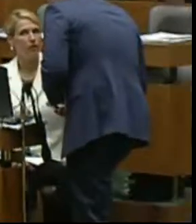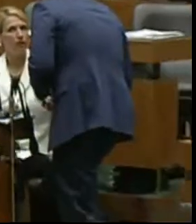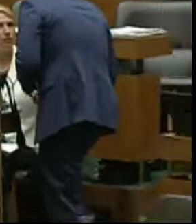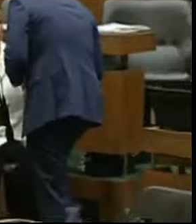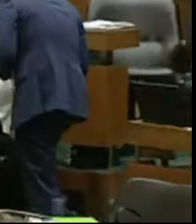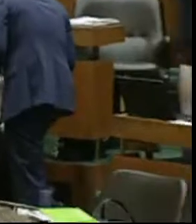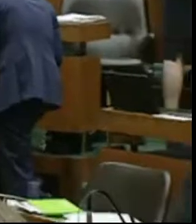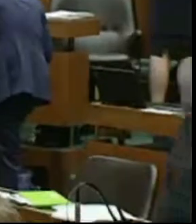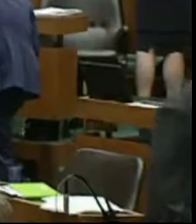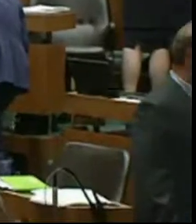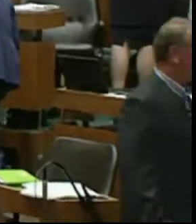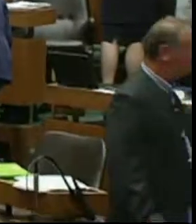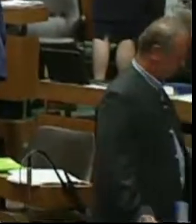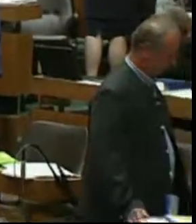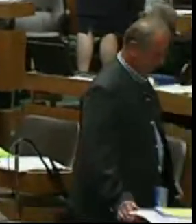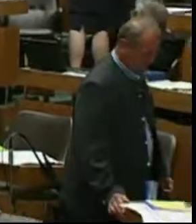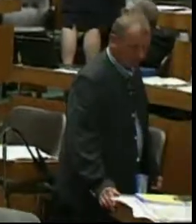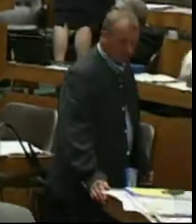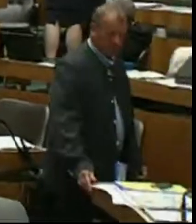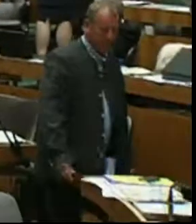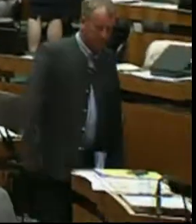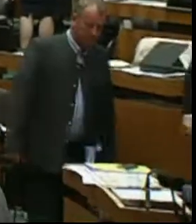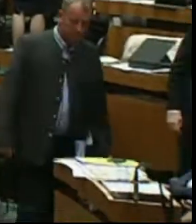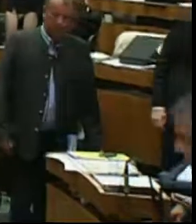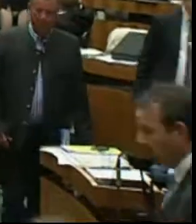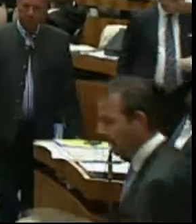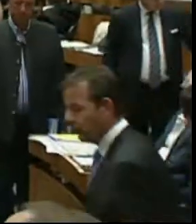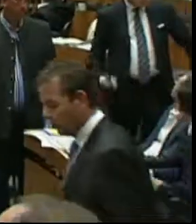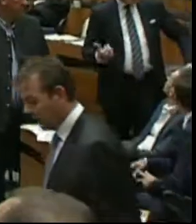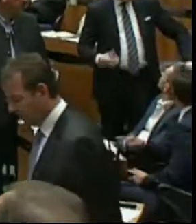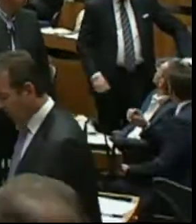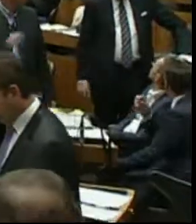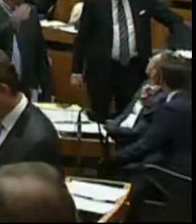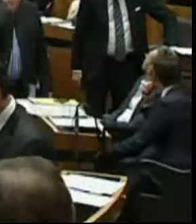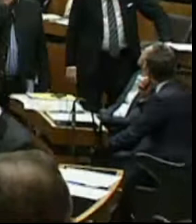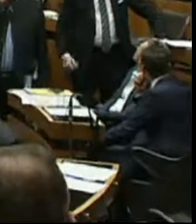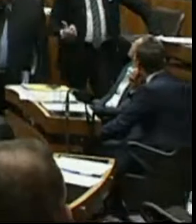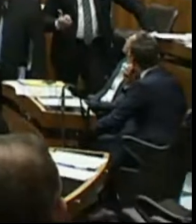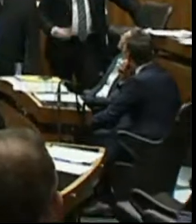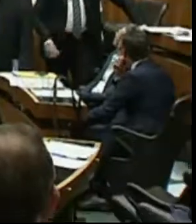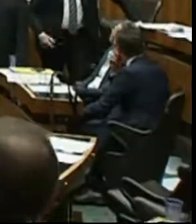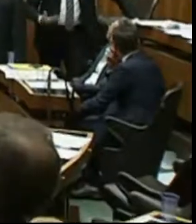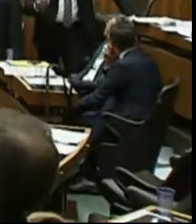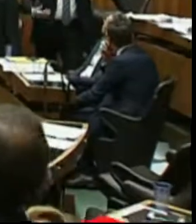Ja, die Stimmauszählung scheint nun beendet und das